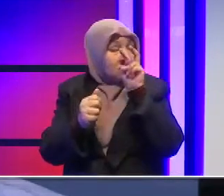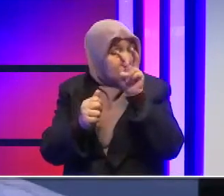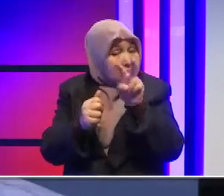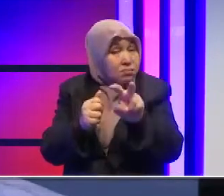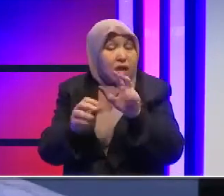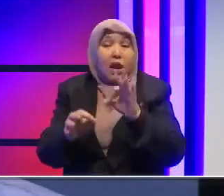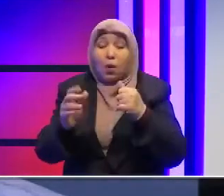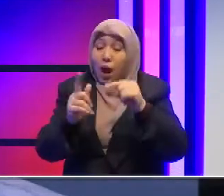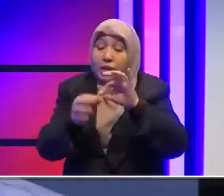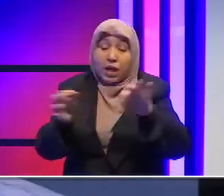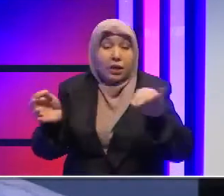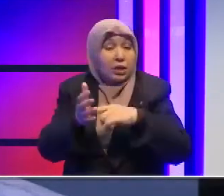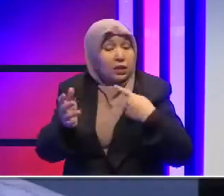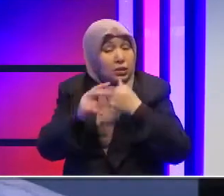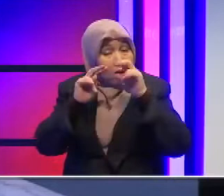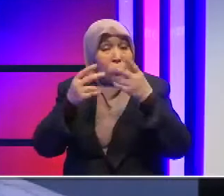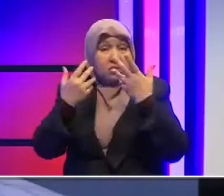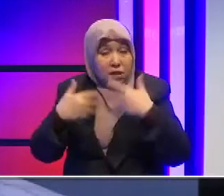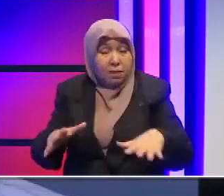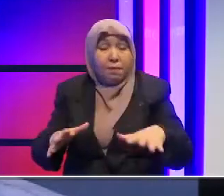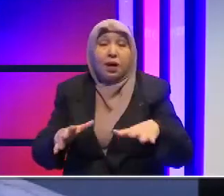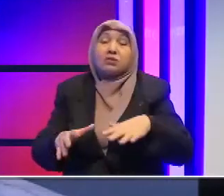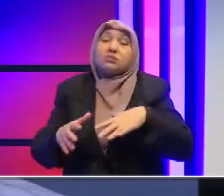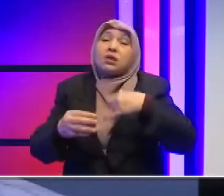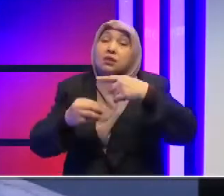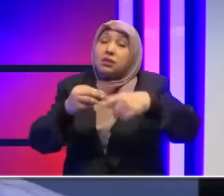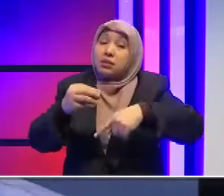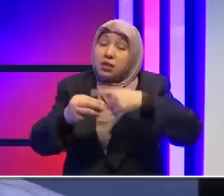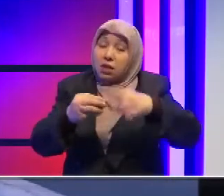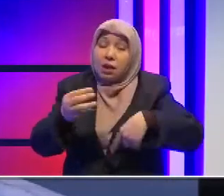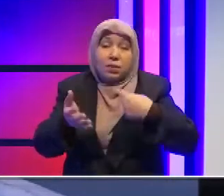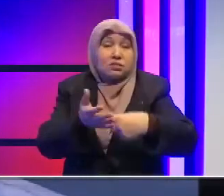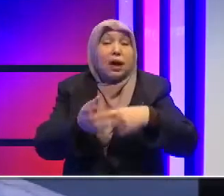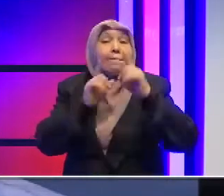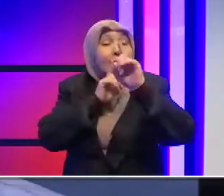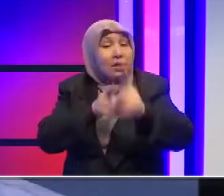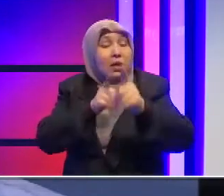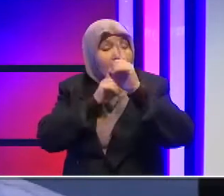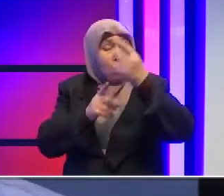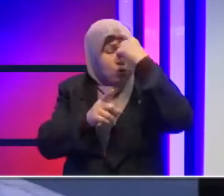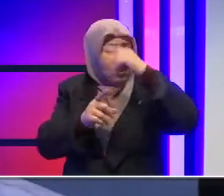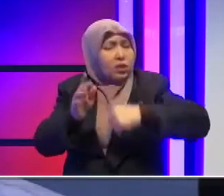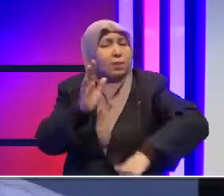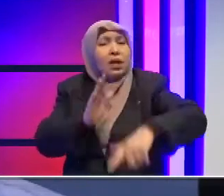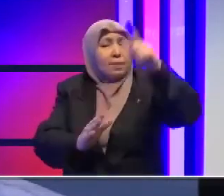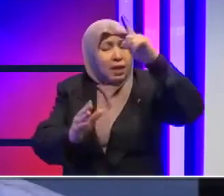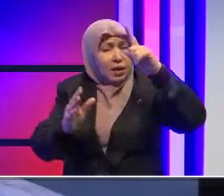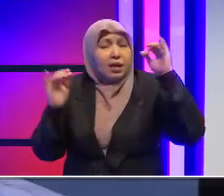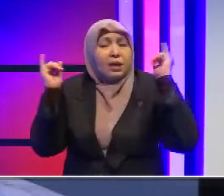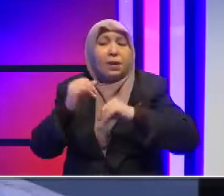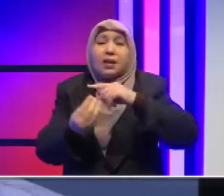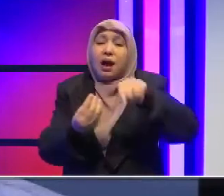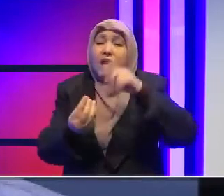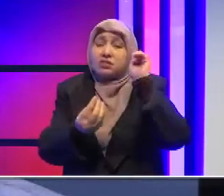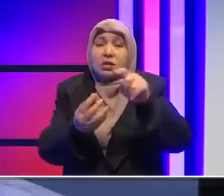kalau kita lihat, ia datang sesudah daripada bicara Allah berkenaan tentang perintah-perintah bagi kita mengerjakan ibadah haji,